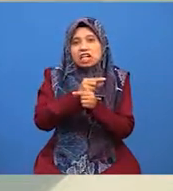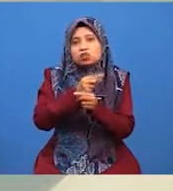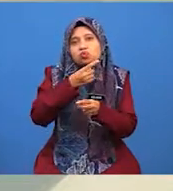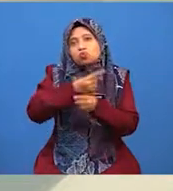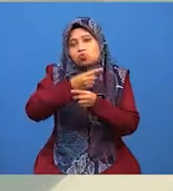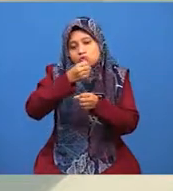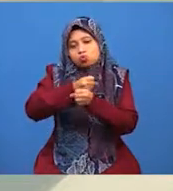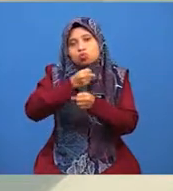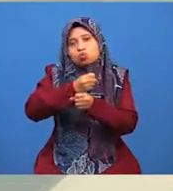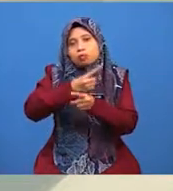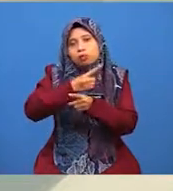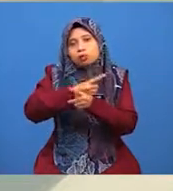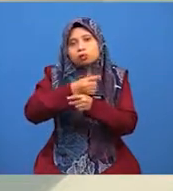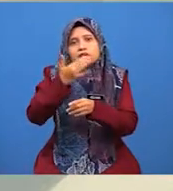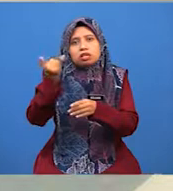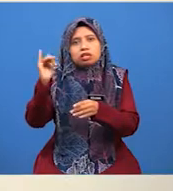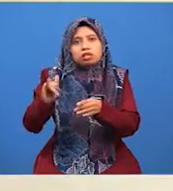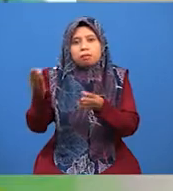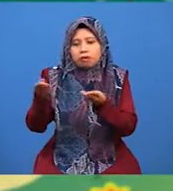yang membawa kepada kejayaan.